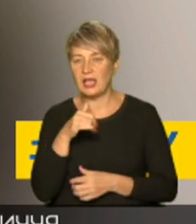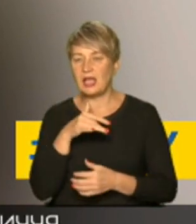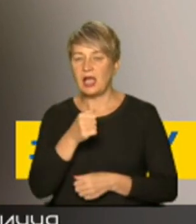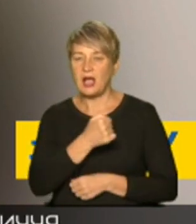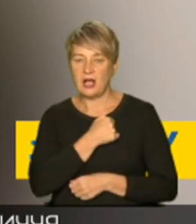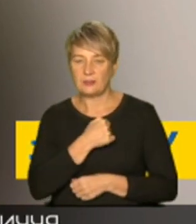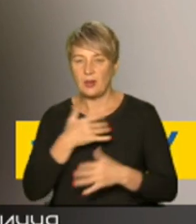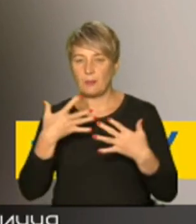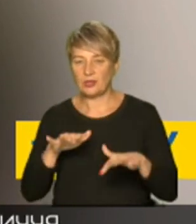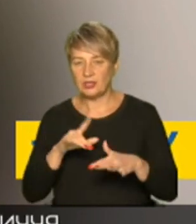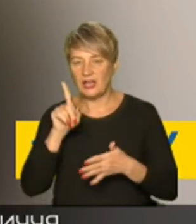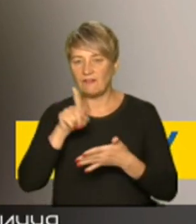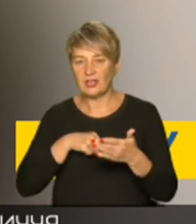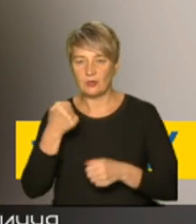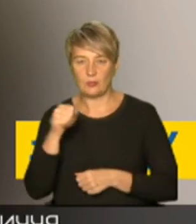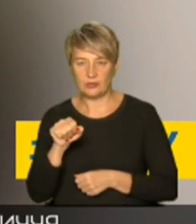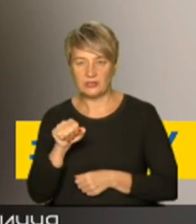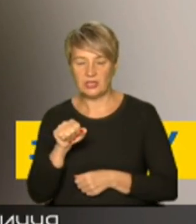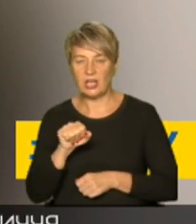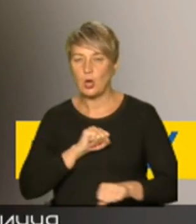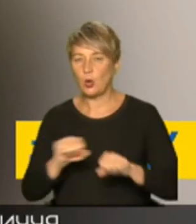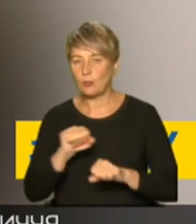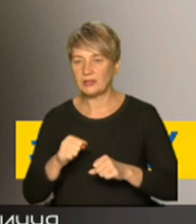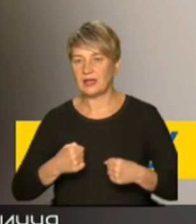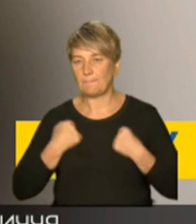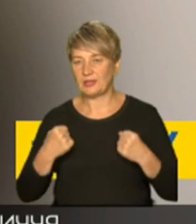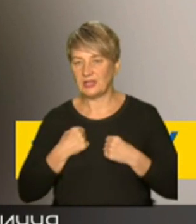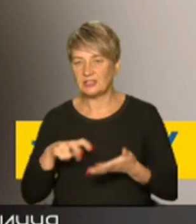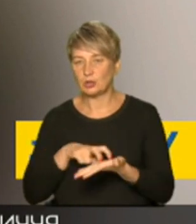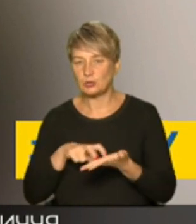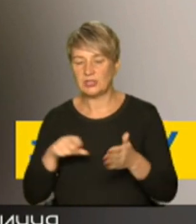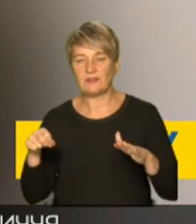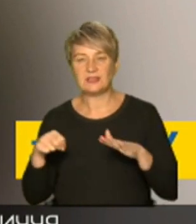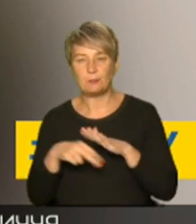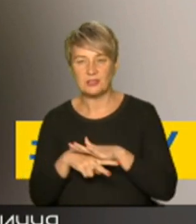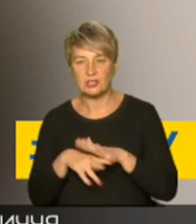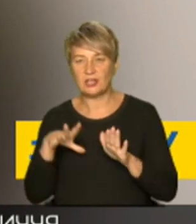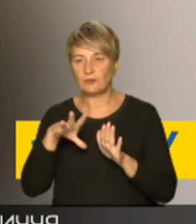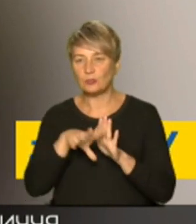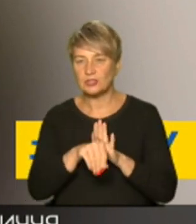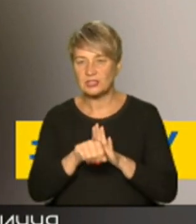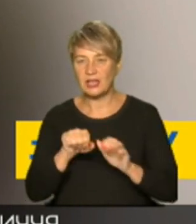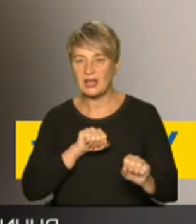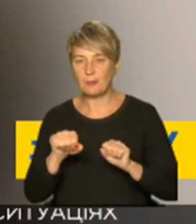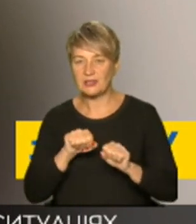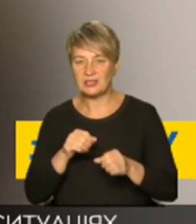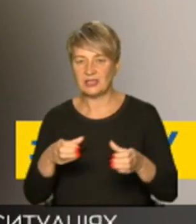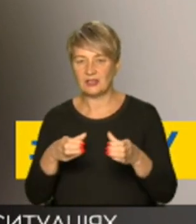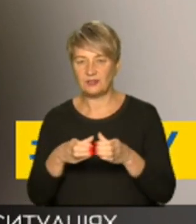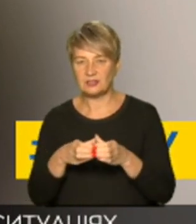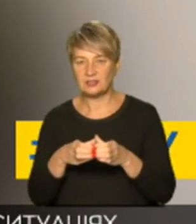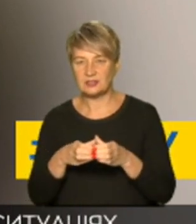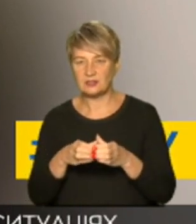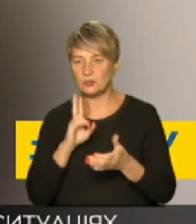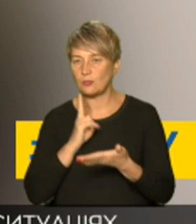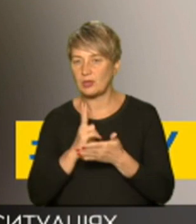командование пытается трусливо сбежать с поля боя, в том числе и командир дивизии полковник Скворцов, что и показало